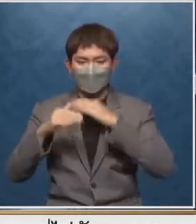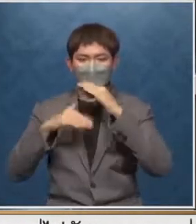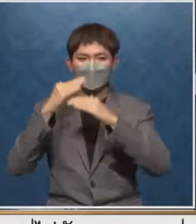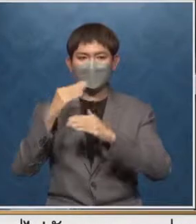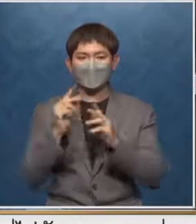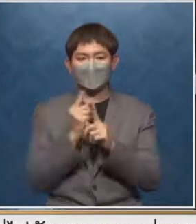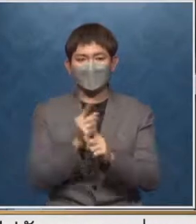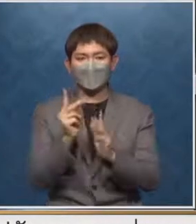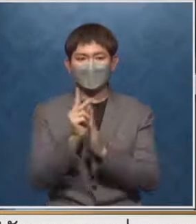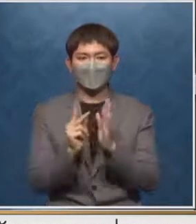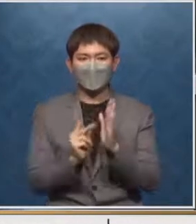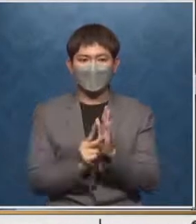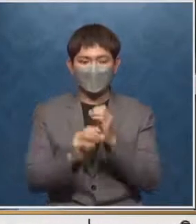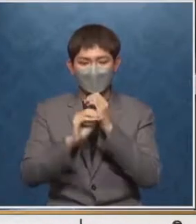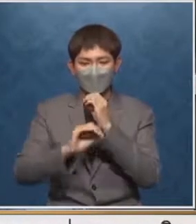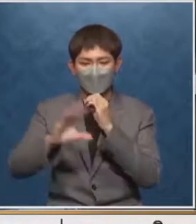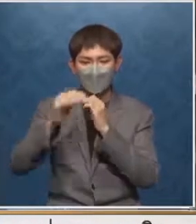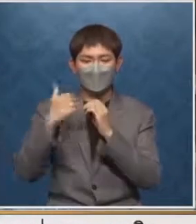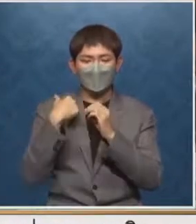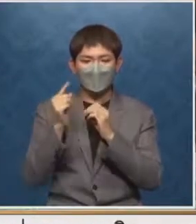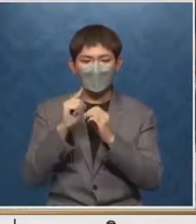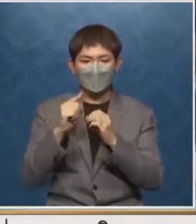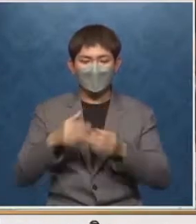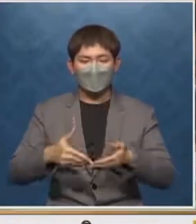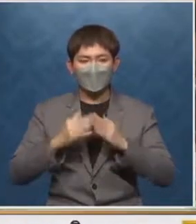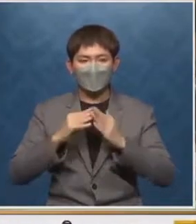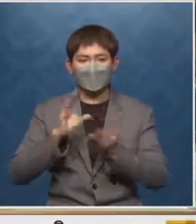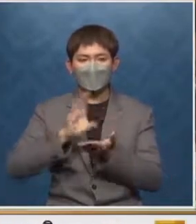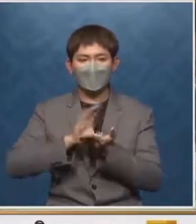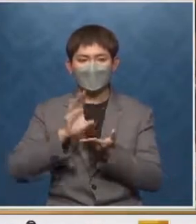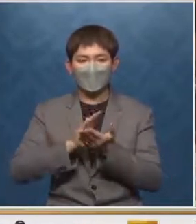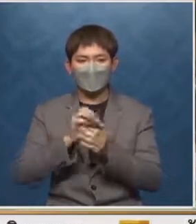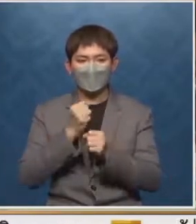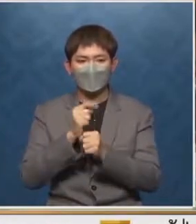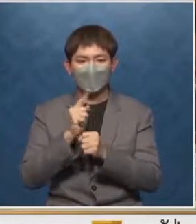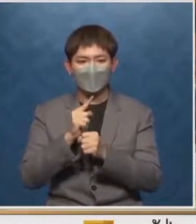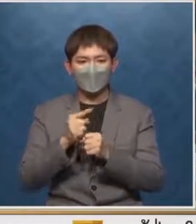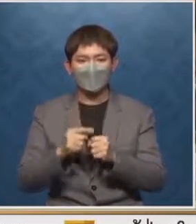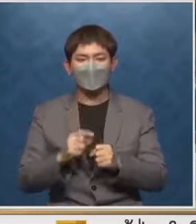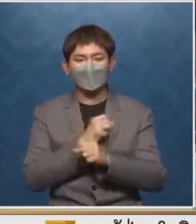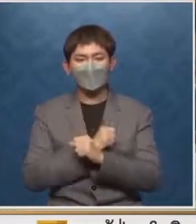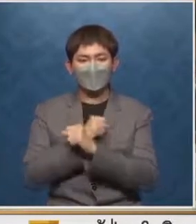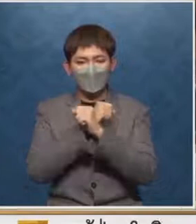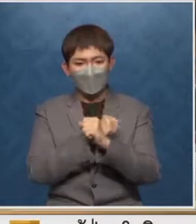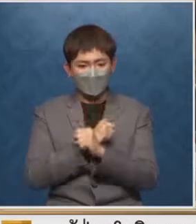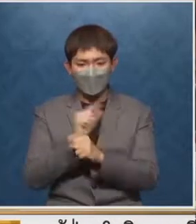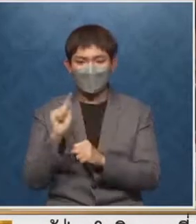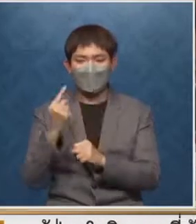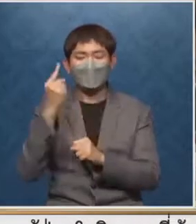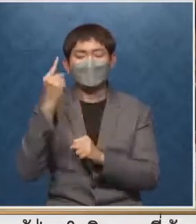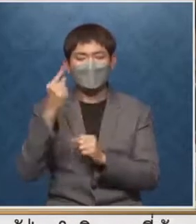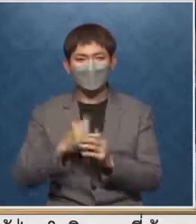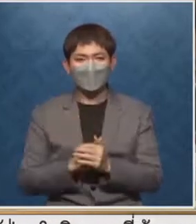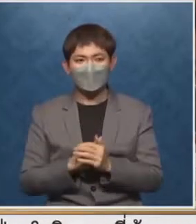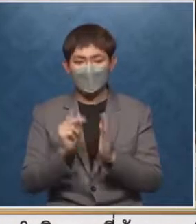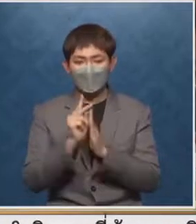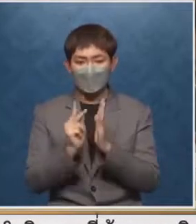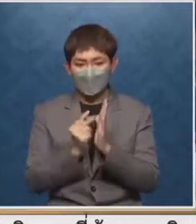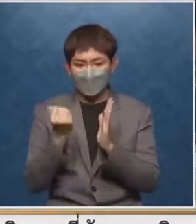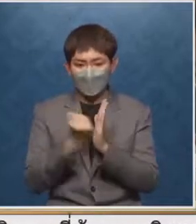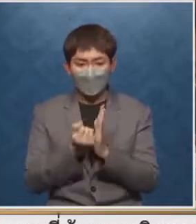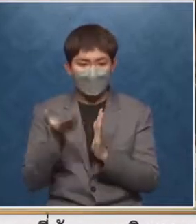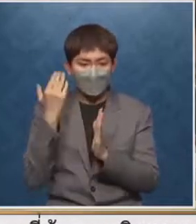กฎหมายกสทช.จึงเขียนว่าให้ไปตั้งกองทุนสื่อที่ปลอดภัยและสร้างสรรค์ตอนที่ยกร่างกฎหมายผมเข้าใจว่